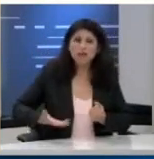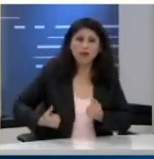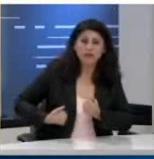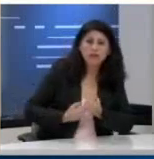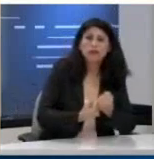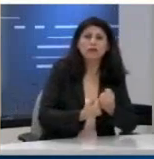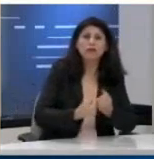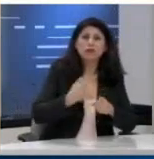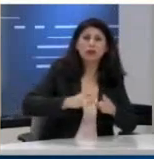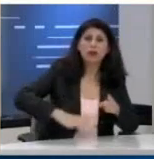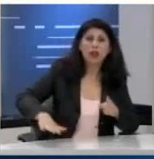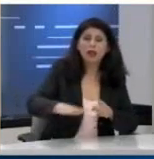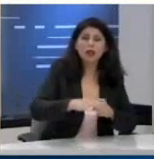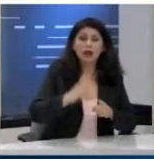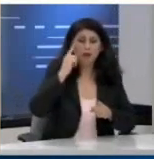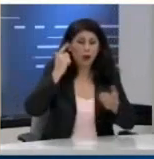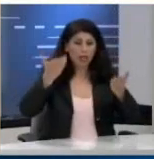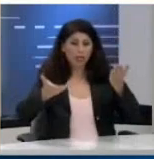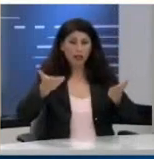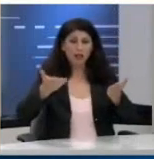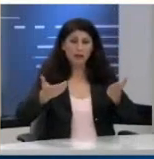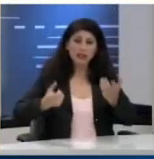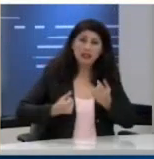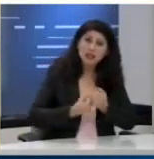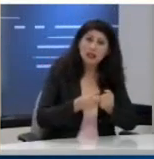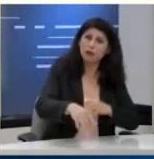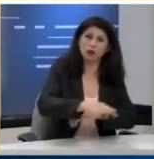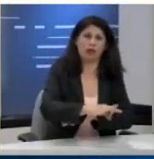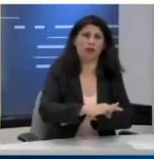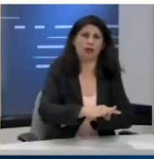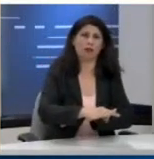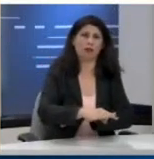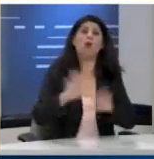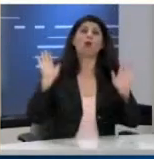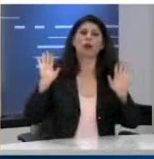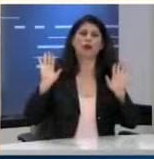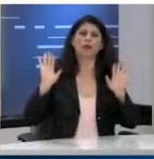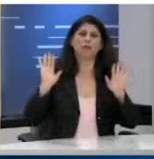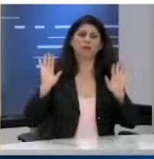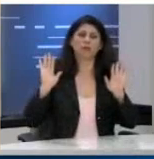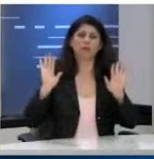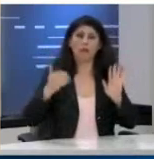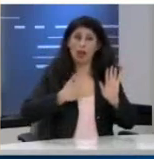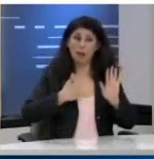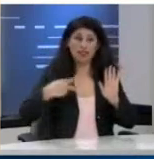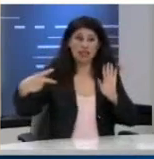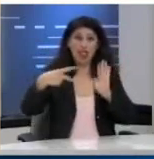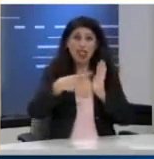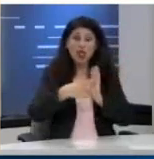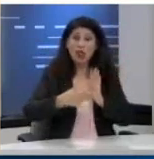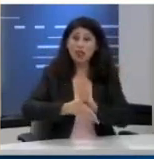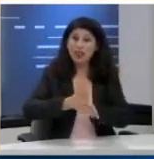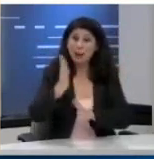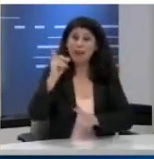έστω, θέτοντάς του τα κρίσιμα διλήμματα, τη στήριξη σε αυτούς τους σχεδιασμούς. Εμείς το 2015, κυρίες και κύριοι